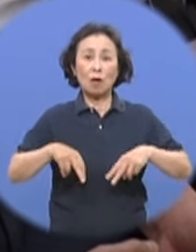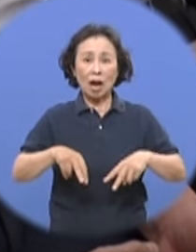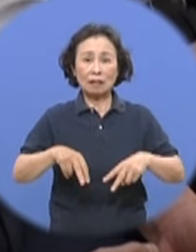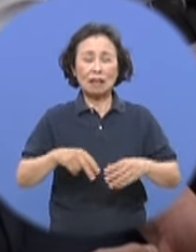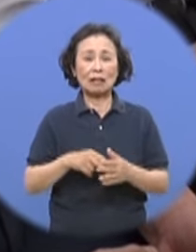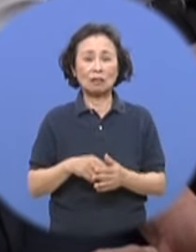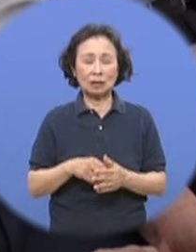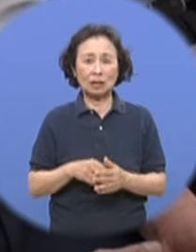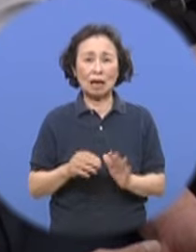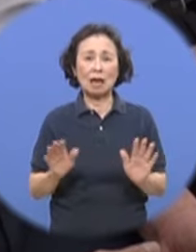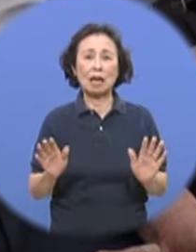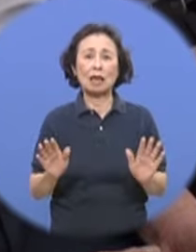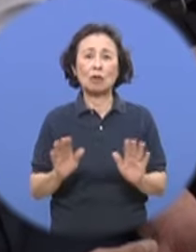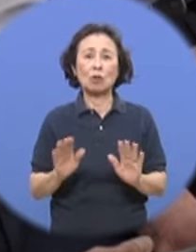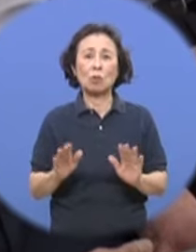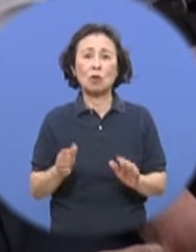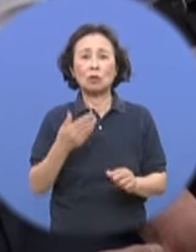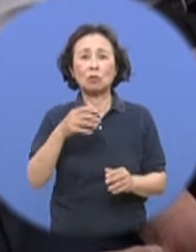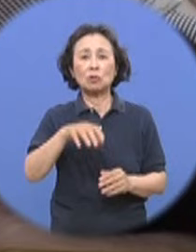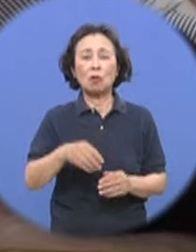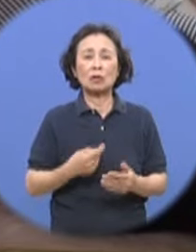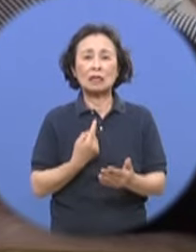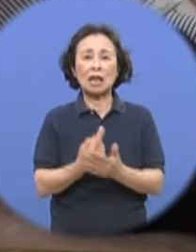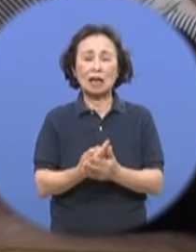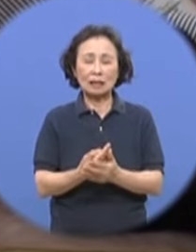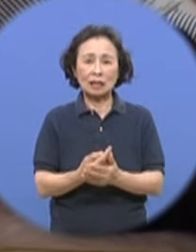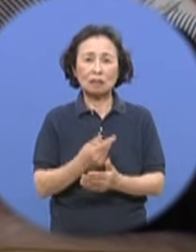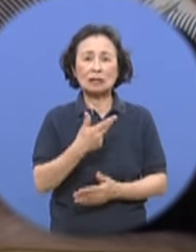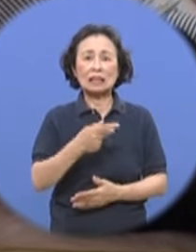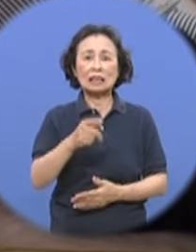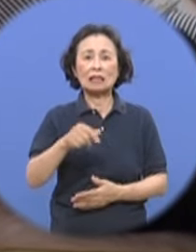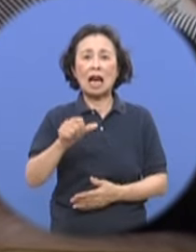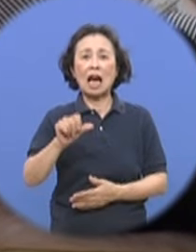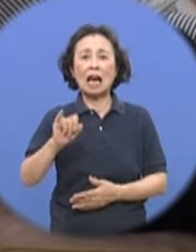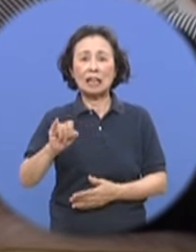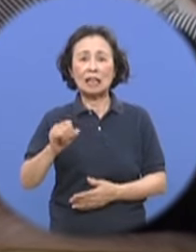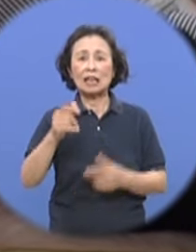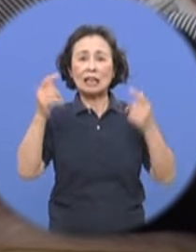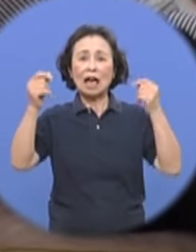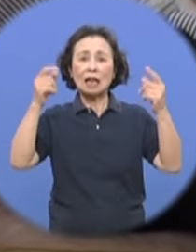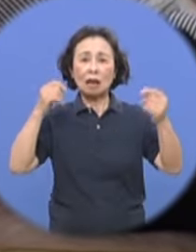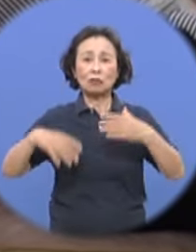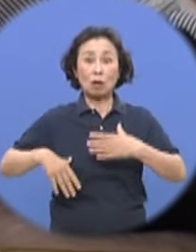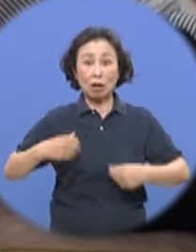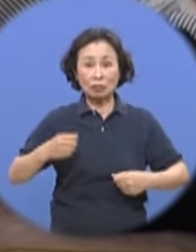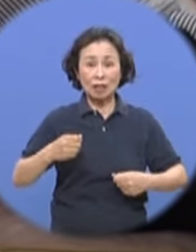して子ども食堂に参加する親愛大学の学生に感想を聞きました。